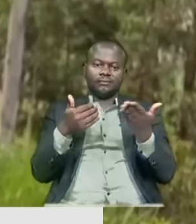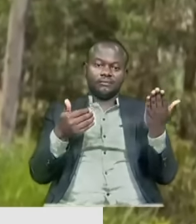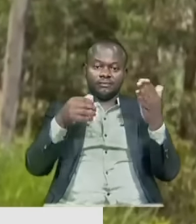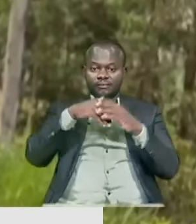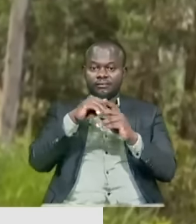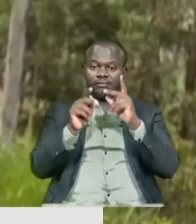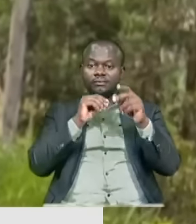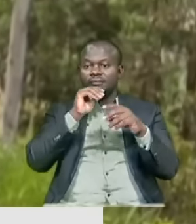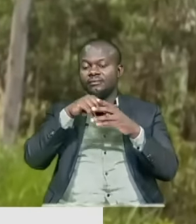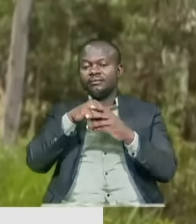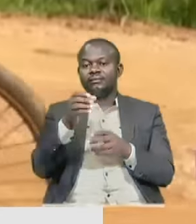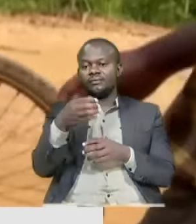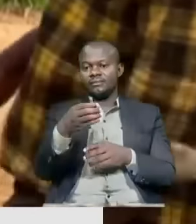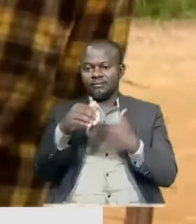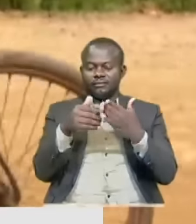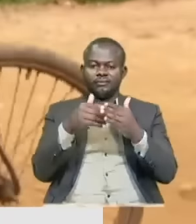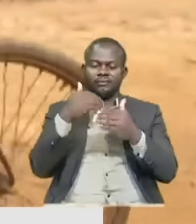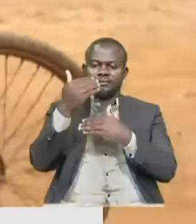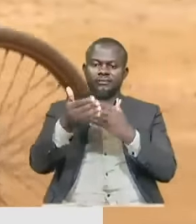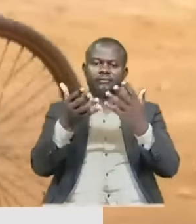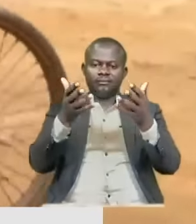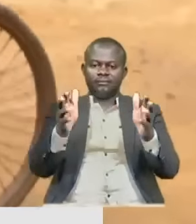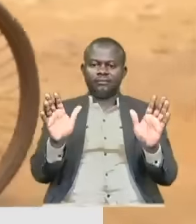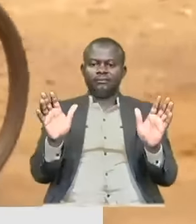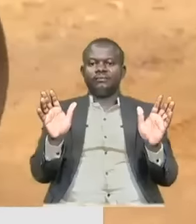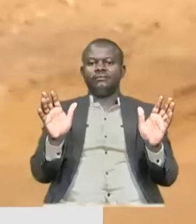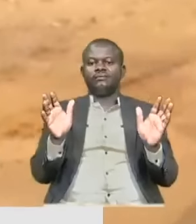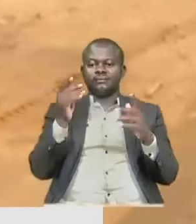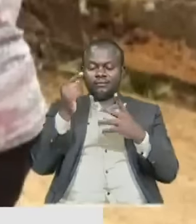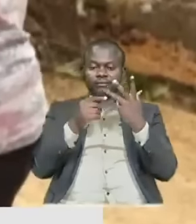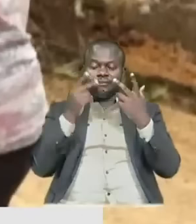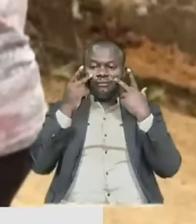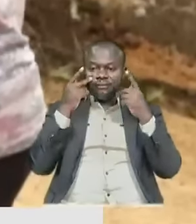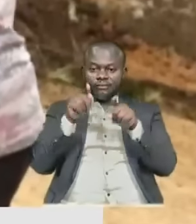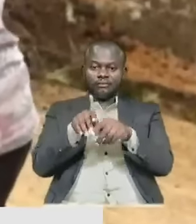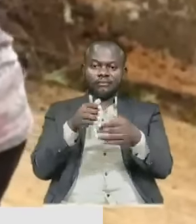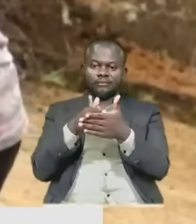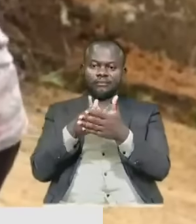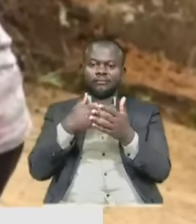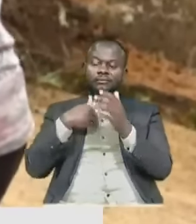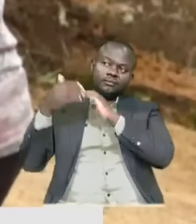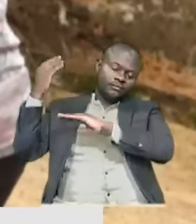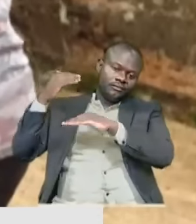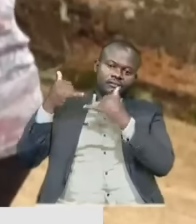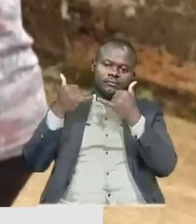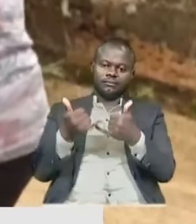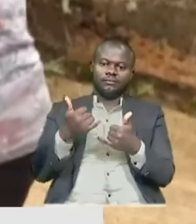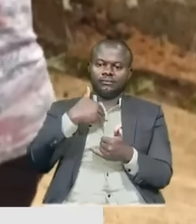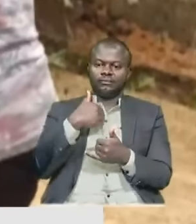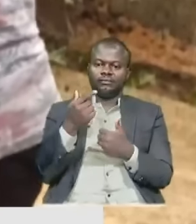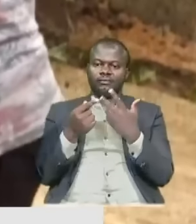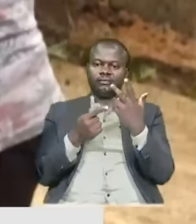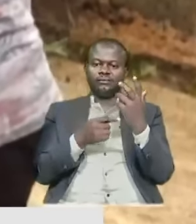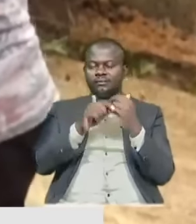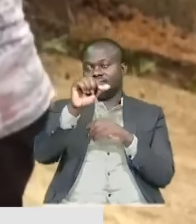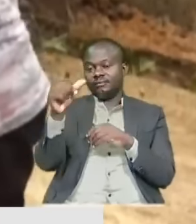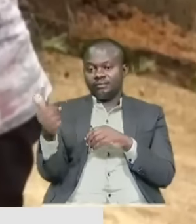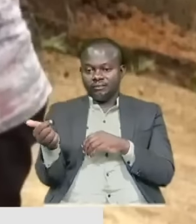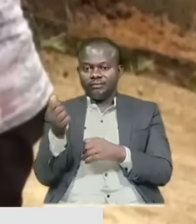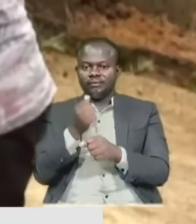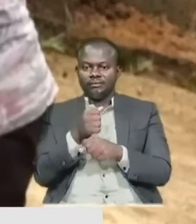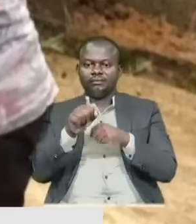nabo batari muri cooperative bikarangira icyo babona nk'imbogamizi bari bafite icyo gihe n'ubu bagifite ni bagenzi babo